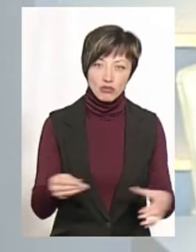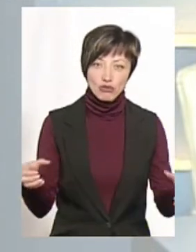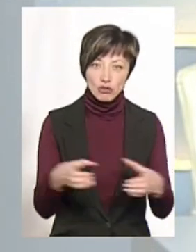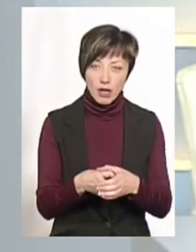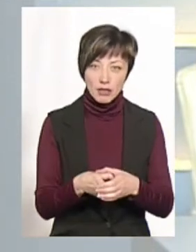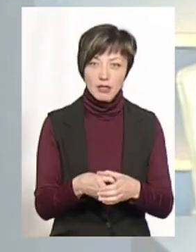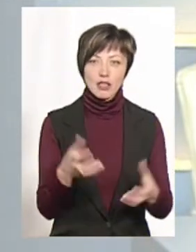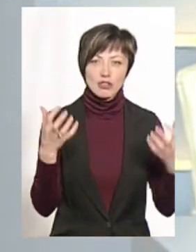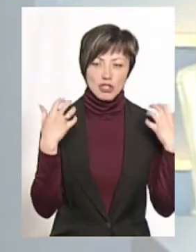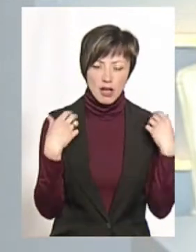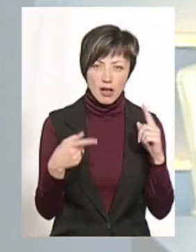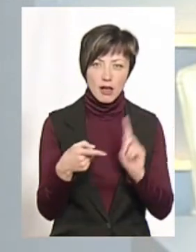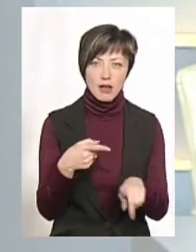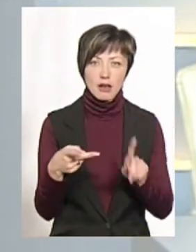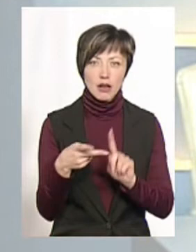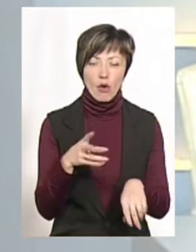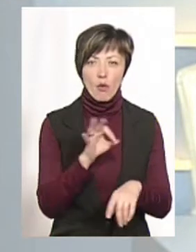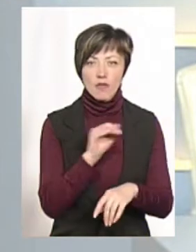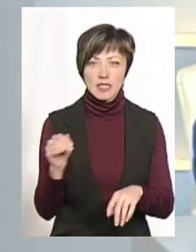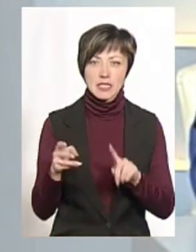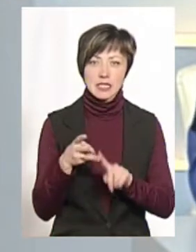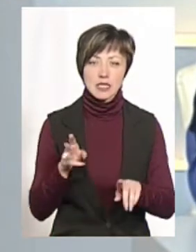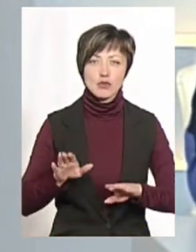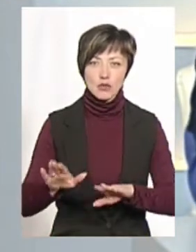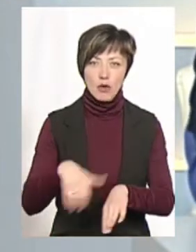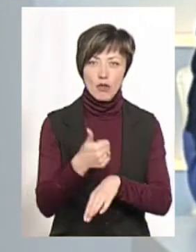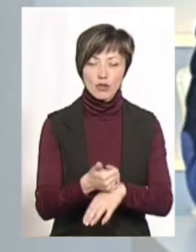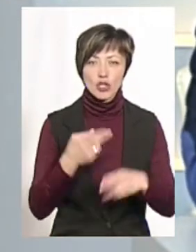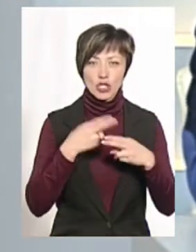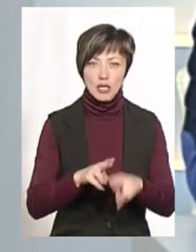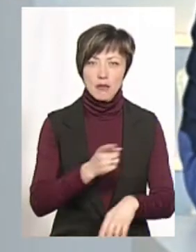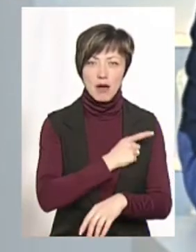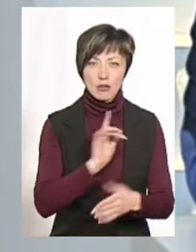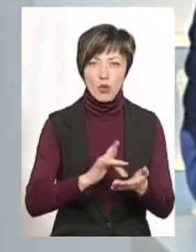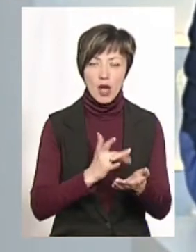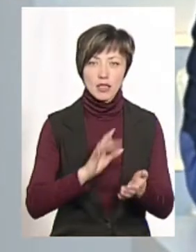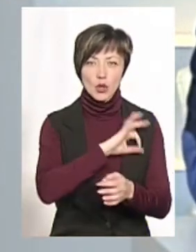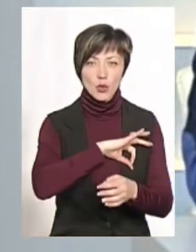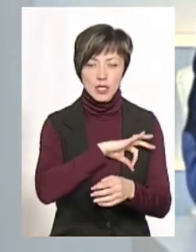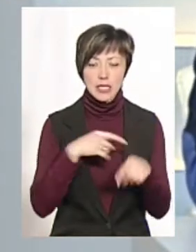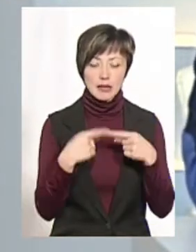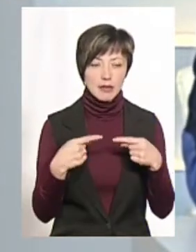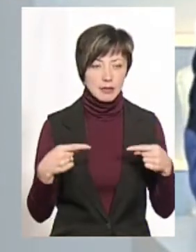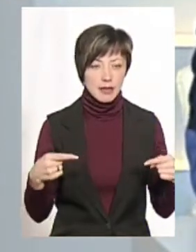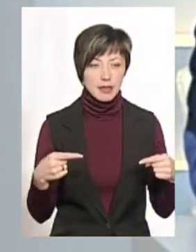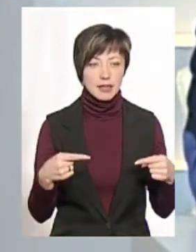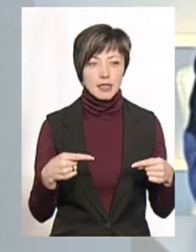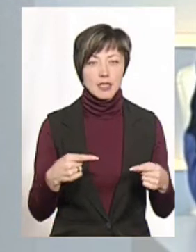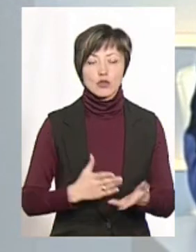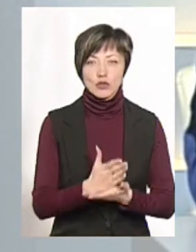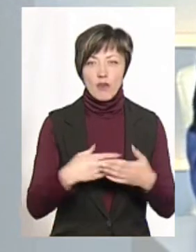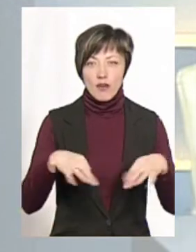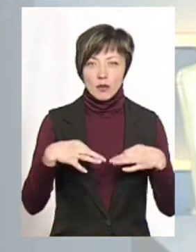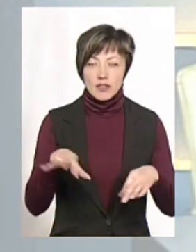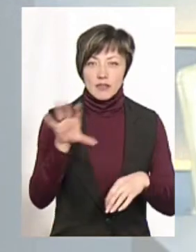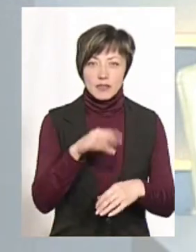управителя, начальника, їхній офіс, заступника, головного інженера, майстра, бухгалтера, юриста, економіста і так далі, і службовий